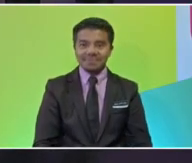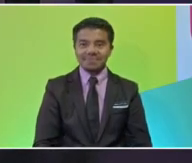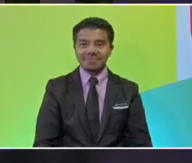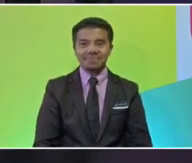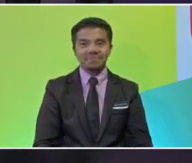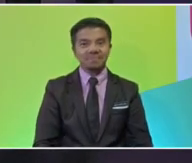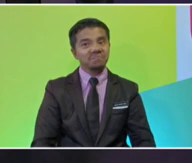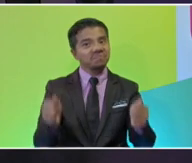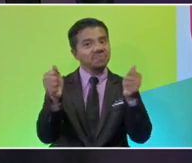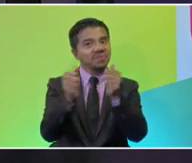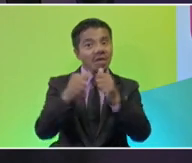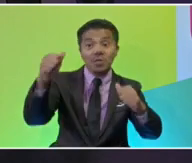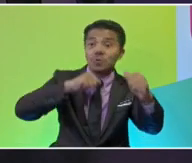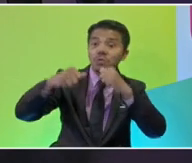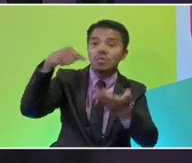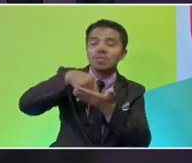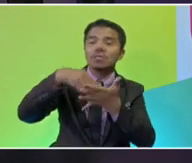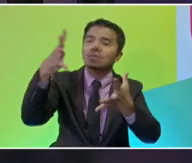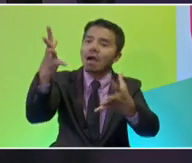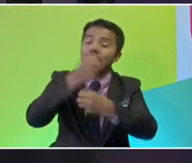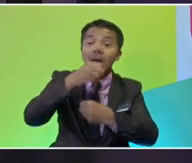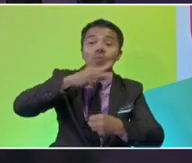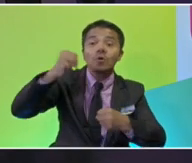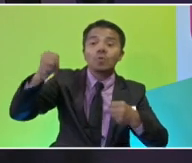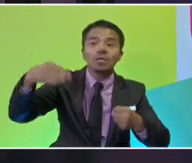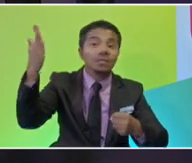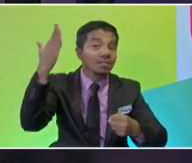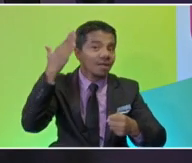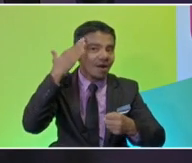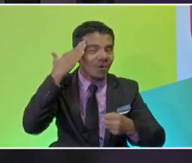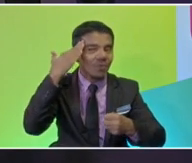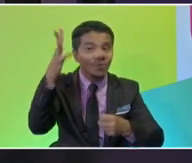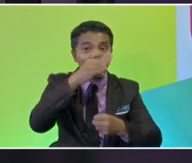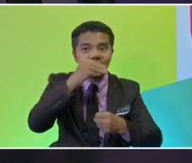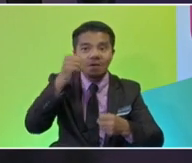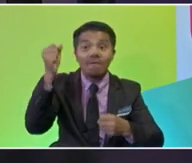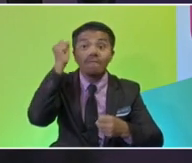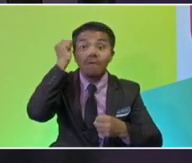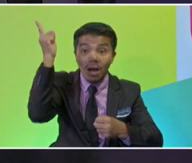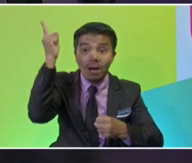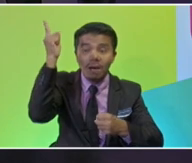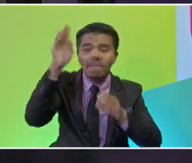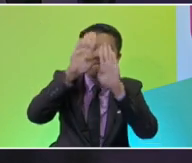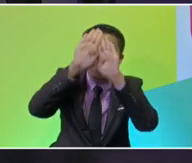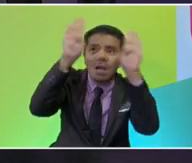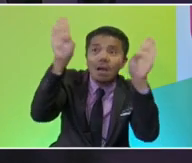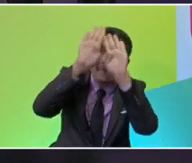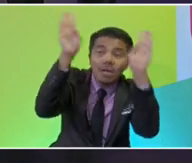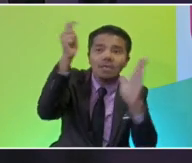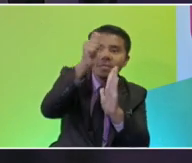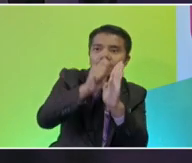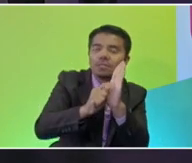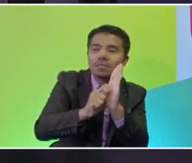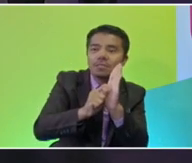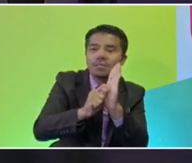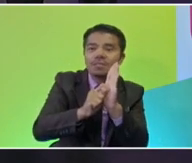dengan ATV ini diharapkan memberi penerangan yang lebih jelas lagi kepada anda semua tentang bagaimana bayang-bayang itu boleh THC Ciku kita